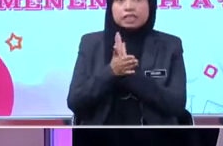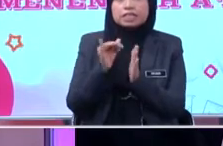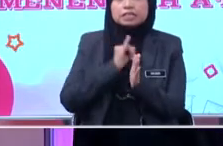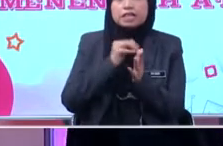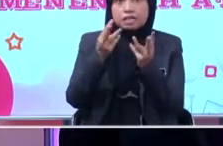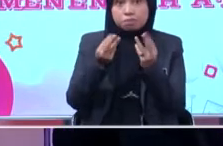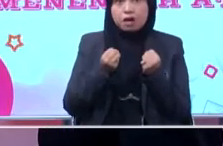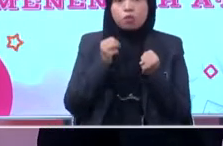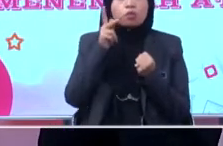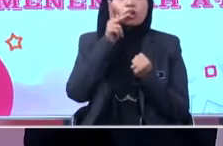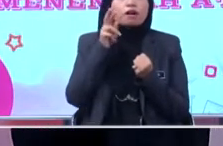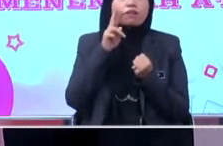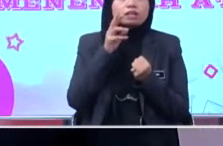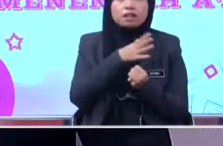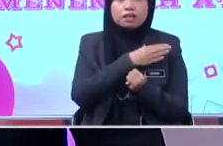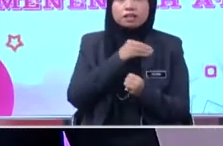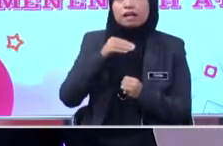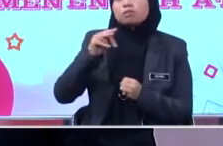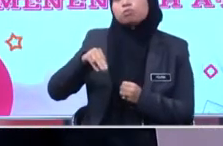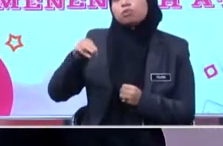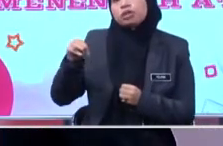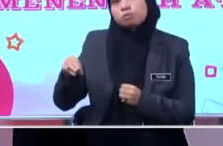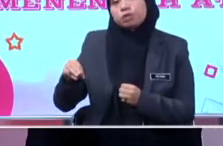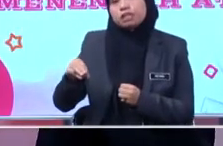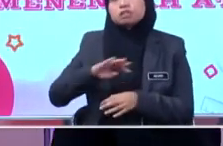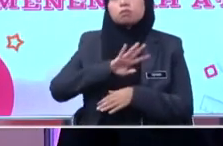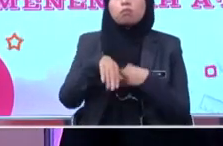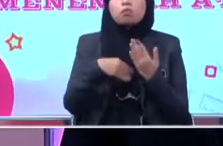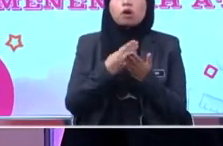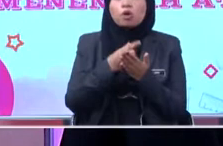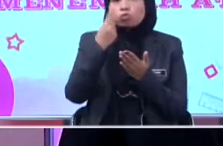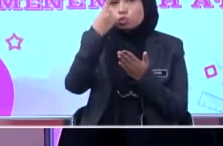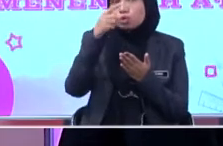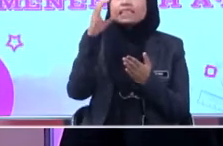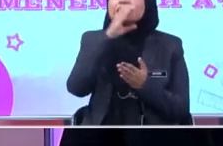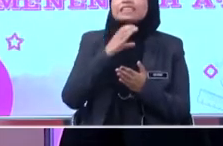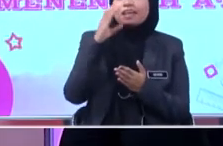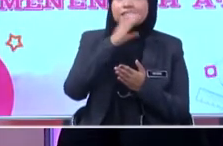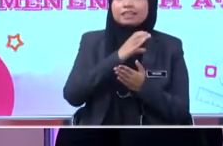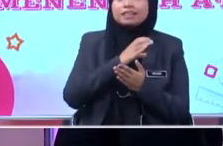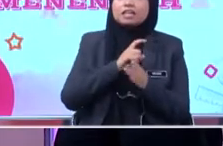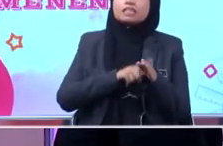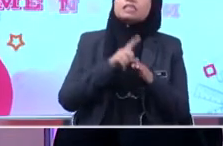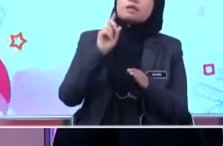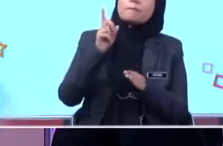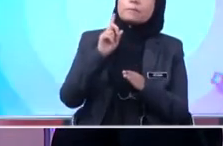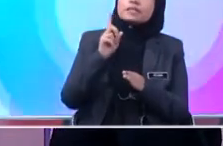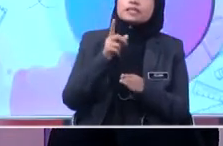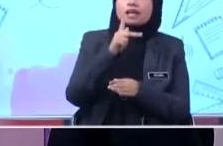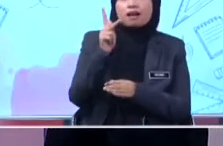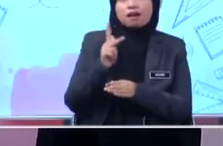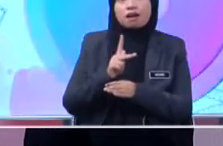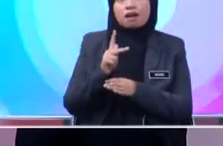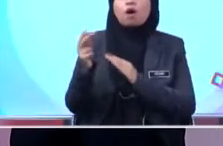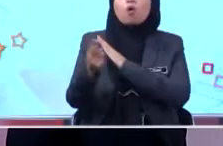Rina dan juga ada di rumah Danau Disk Cleanup untuk mencari Dimanakah hukum